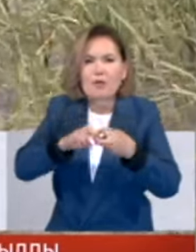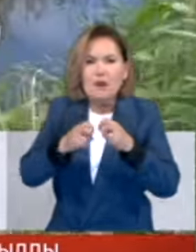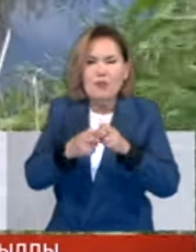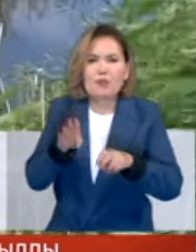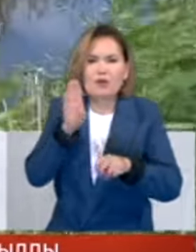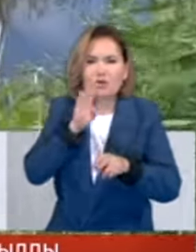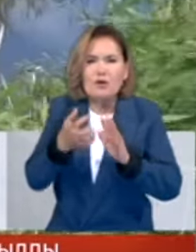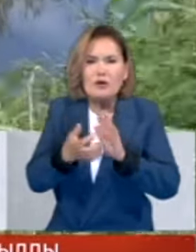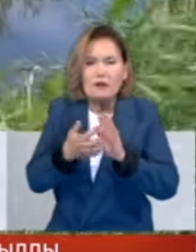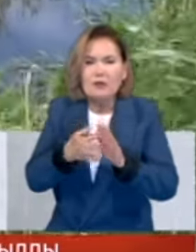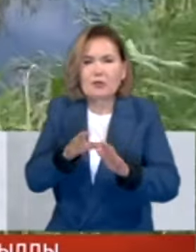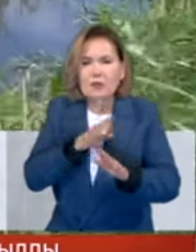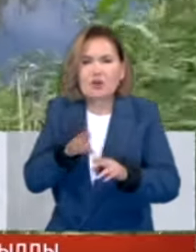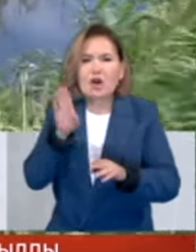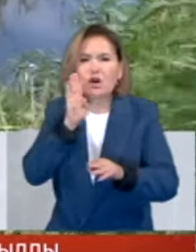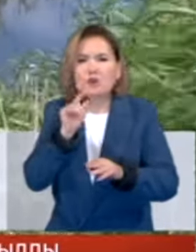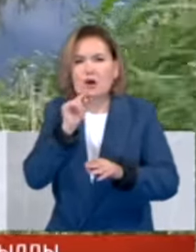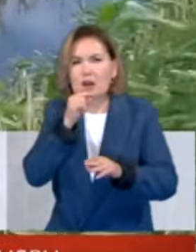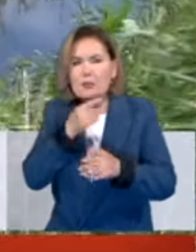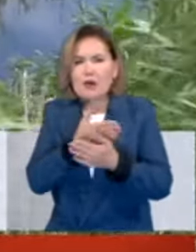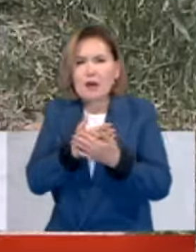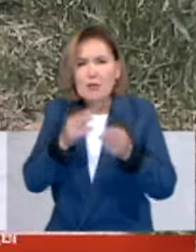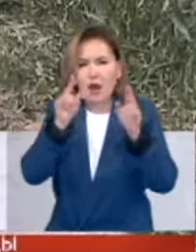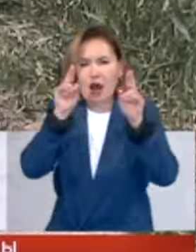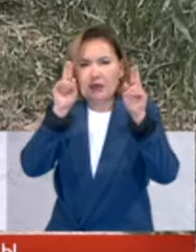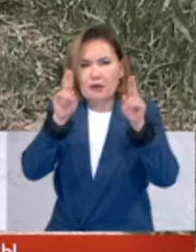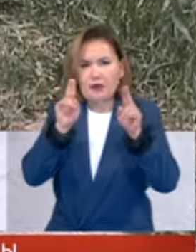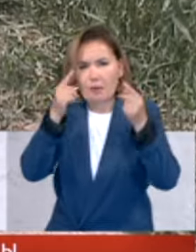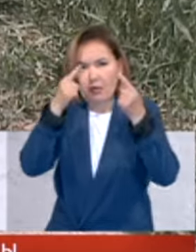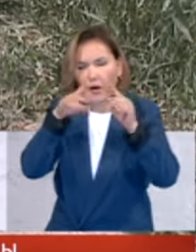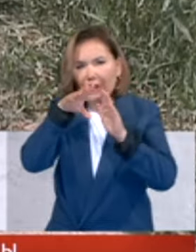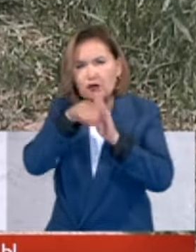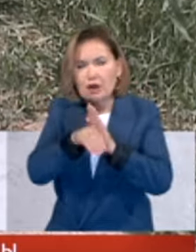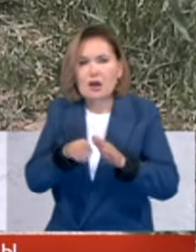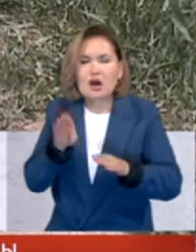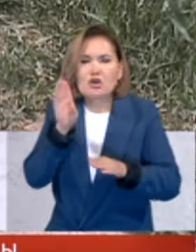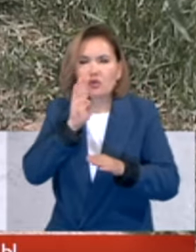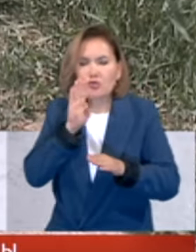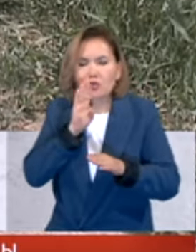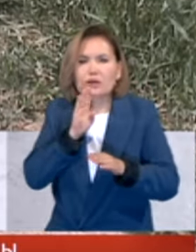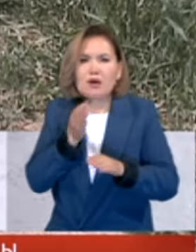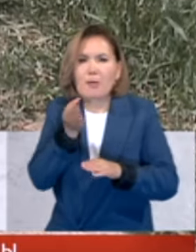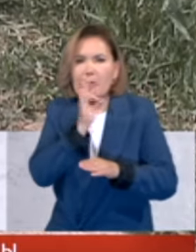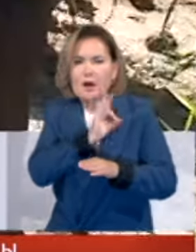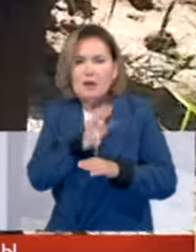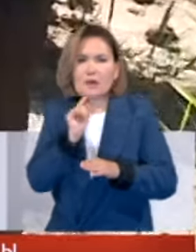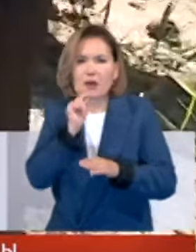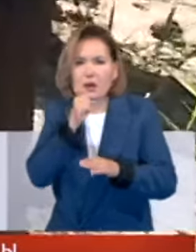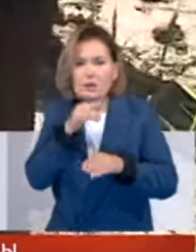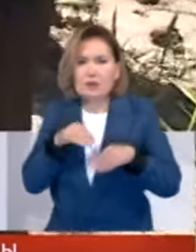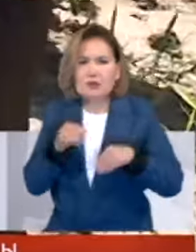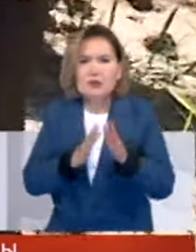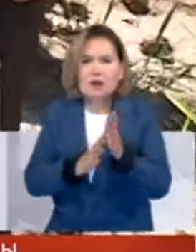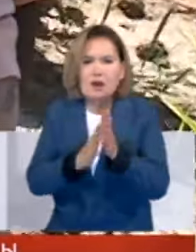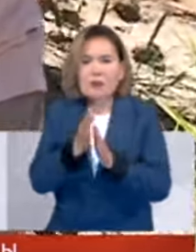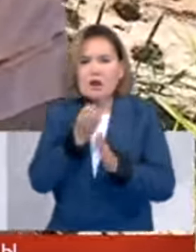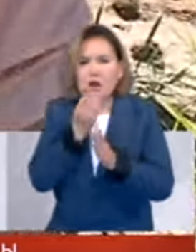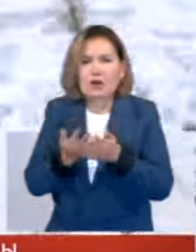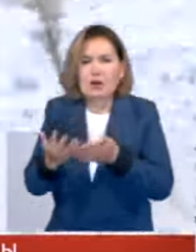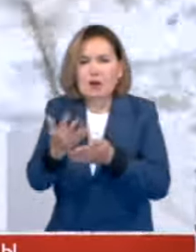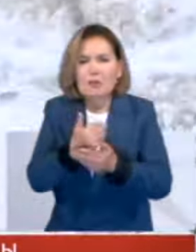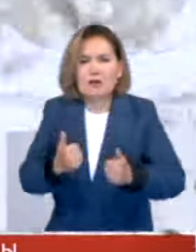айналды. Қазір шаруалар су үнемдеудің түрлі әдіс тәсілін пайдаланып, егінді бітік шығарудың қамын жасап жатыр.